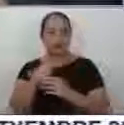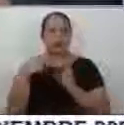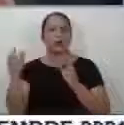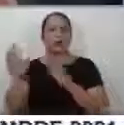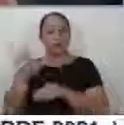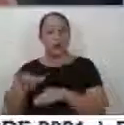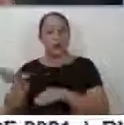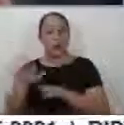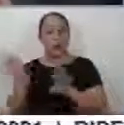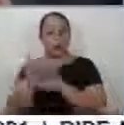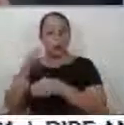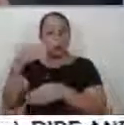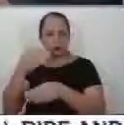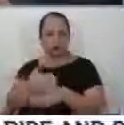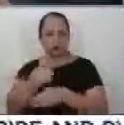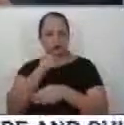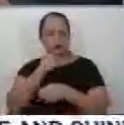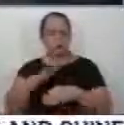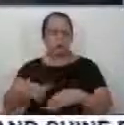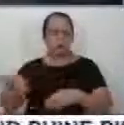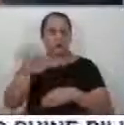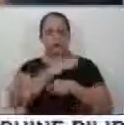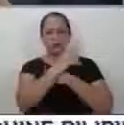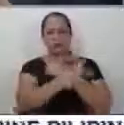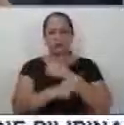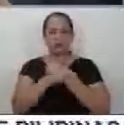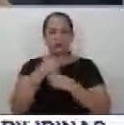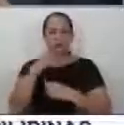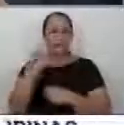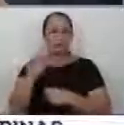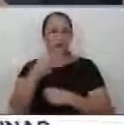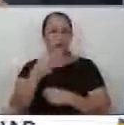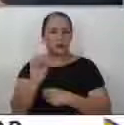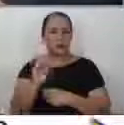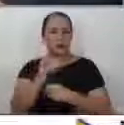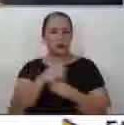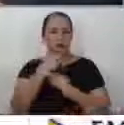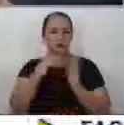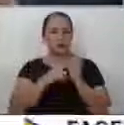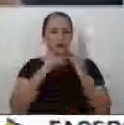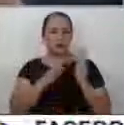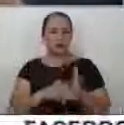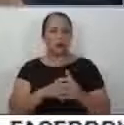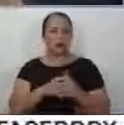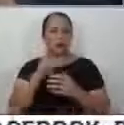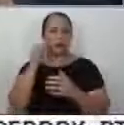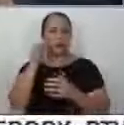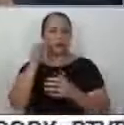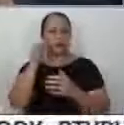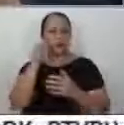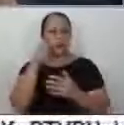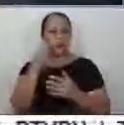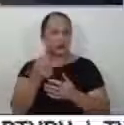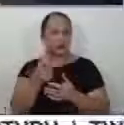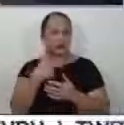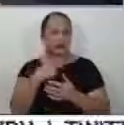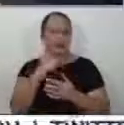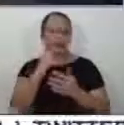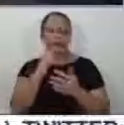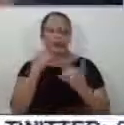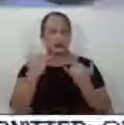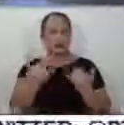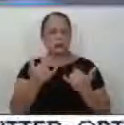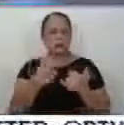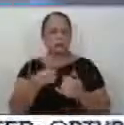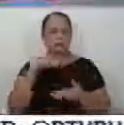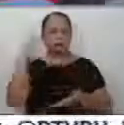relax and experience a further worsening of this transmission level because our health systems are just